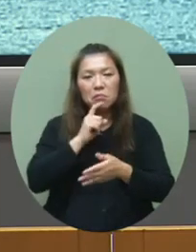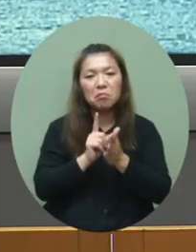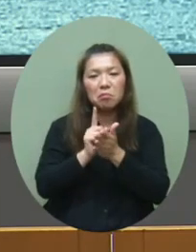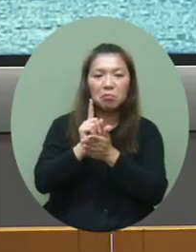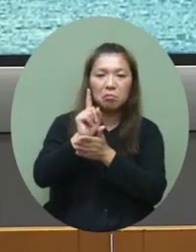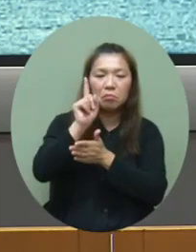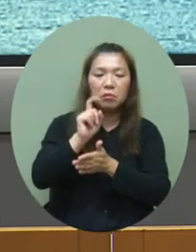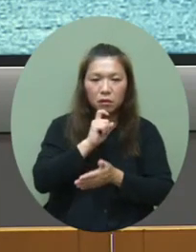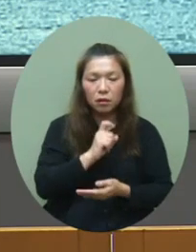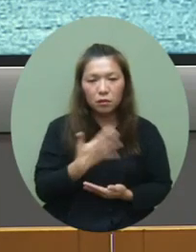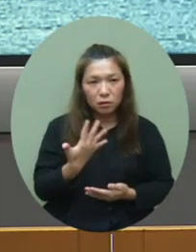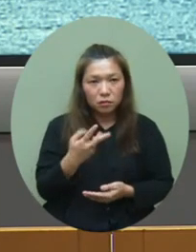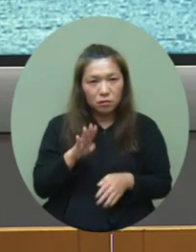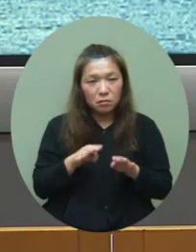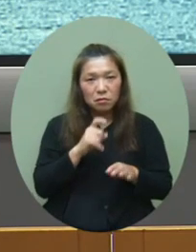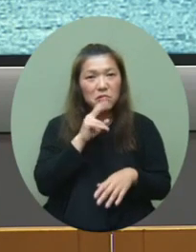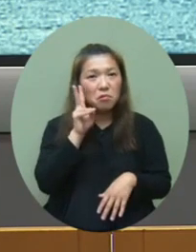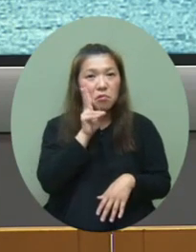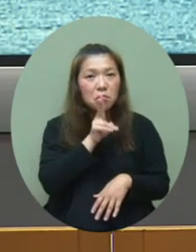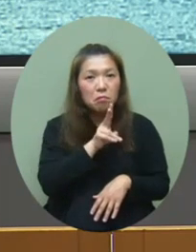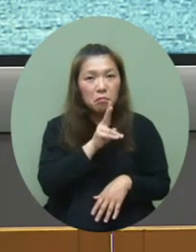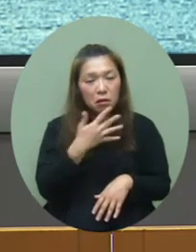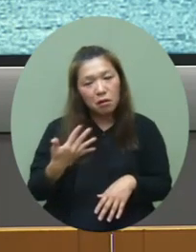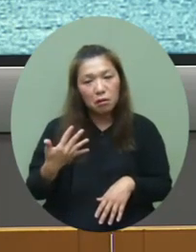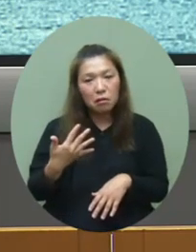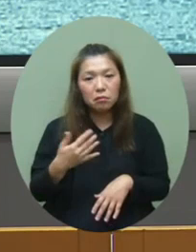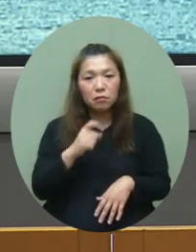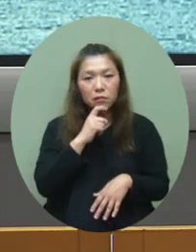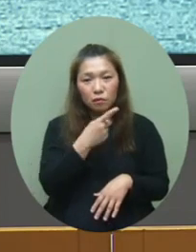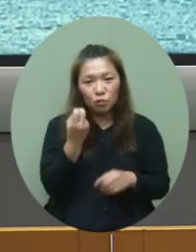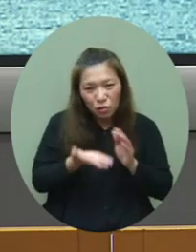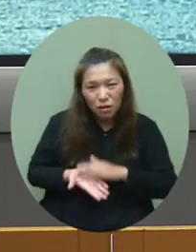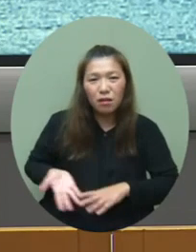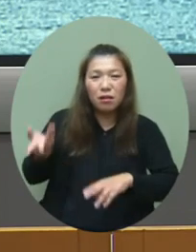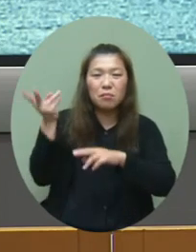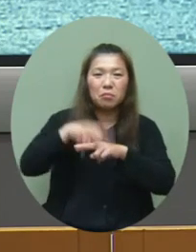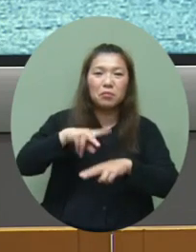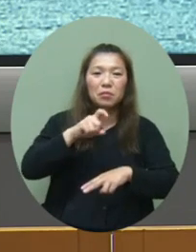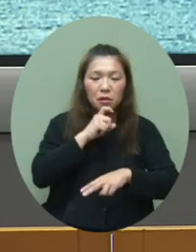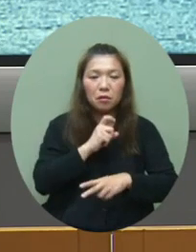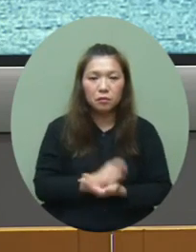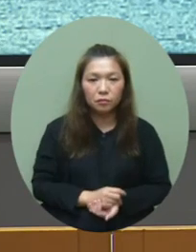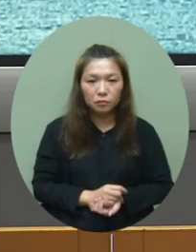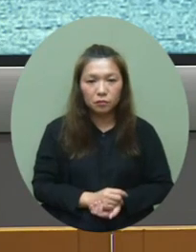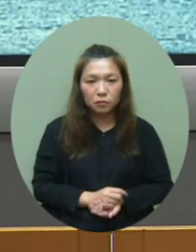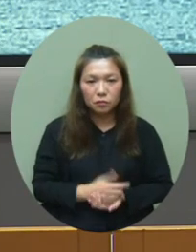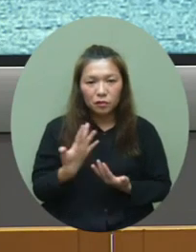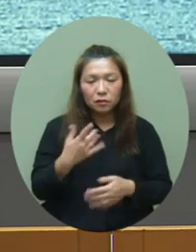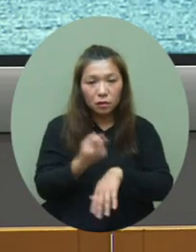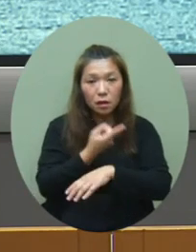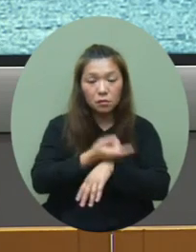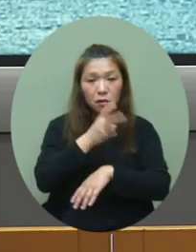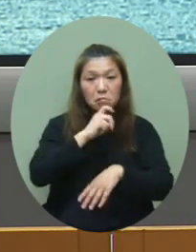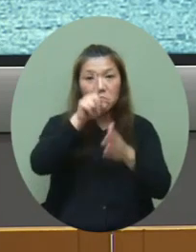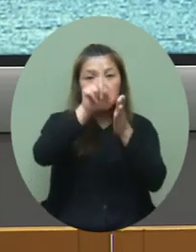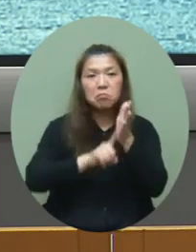升，咁差唔多兩個零禮拜咁樣都係有一個翻一翻嘅，咁、可能暫時都未見到呢個